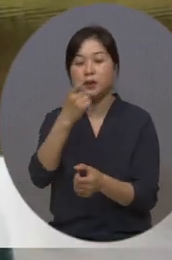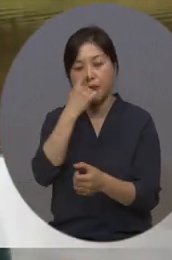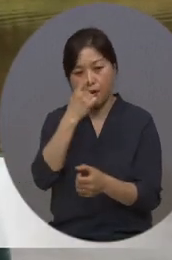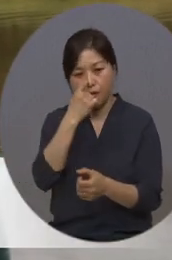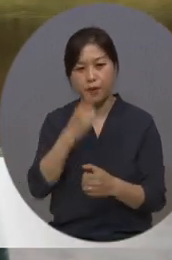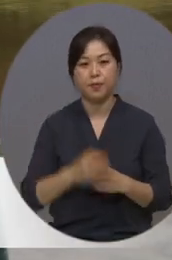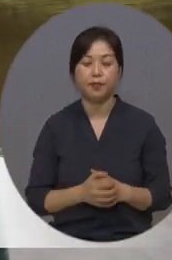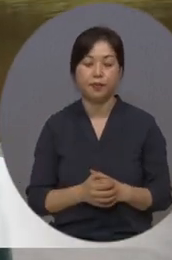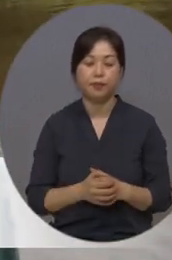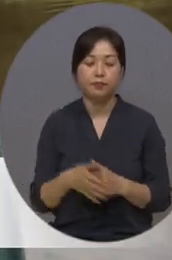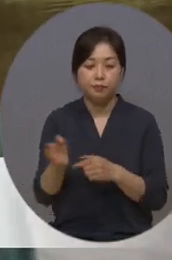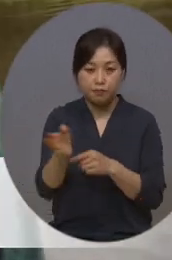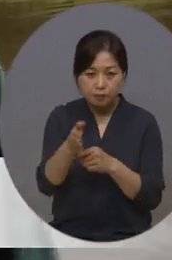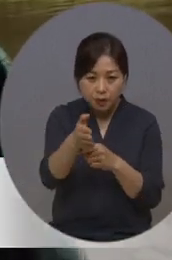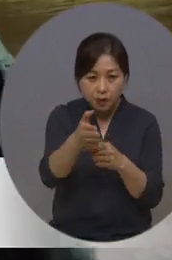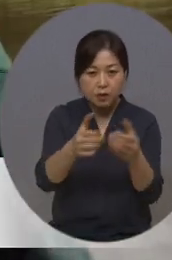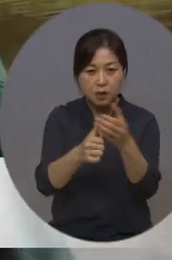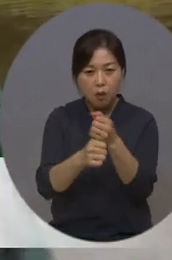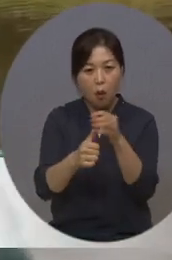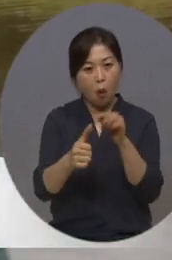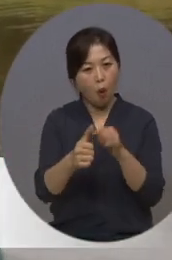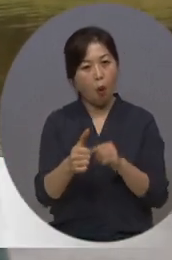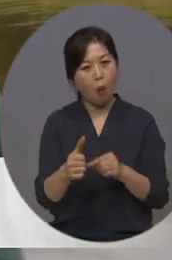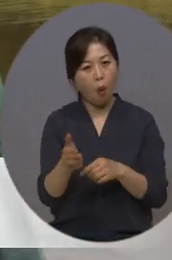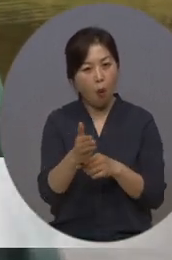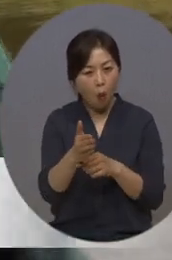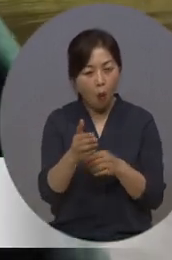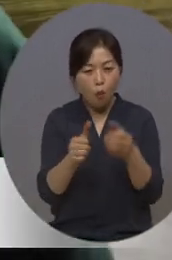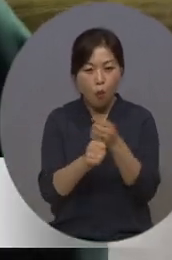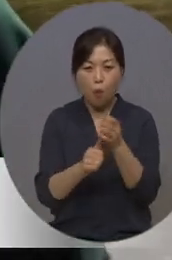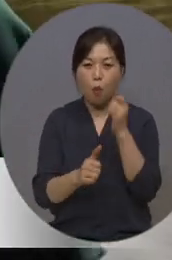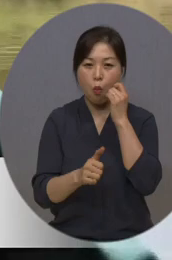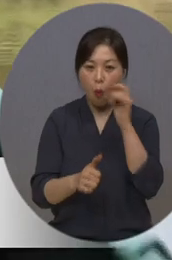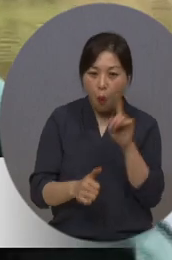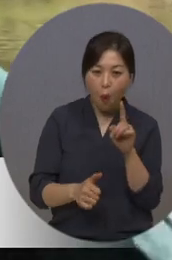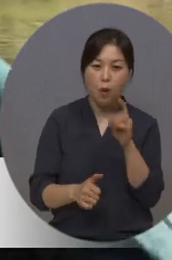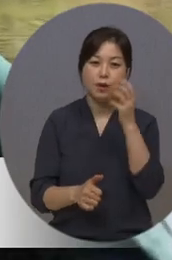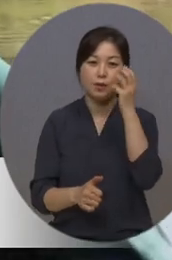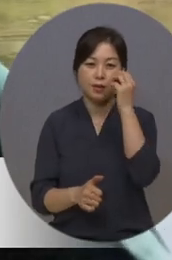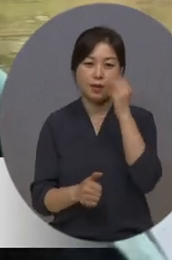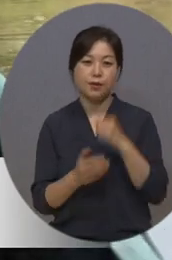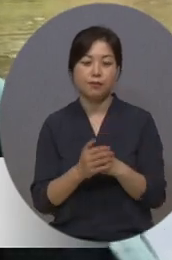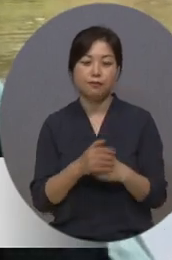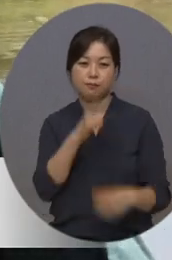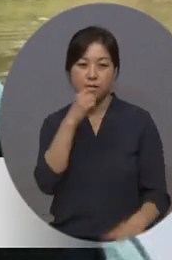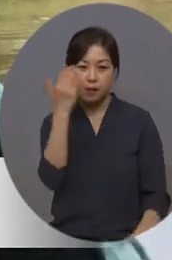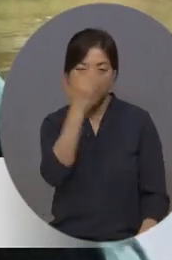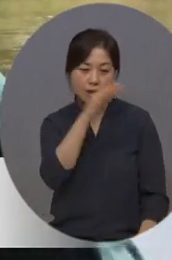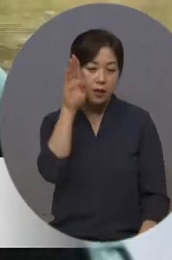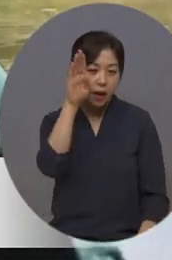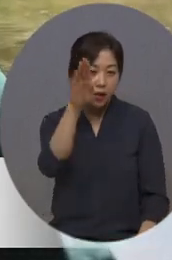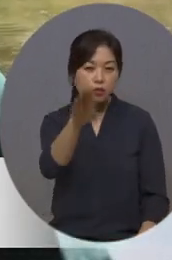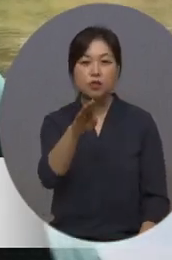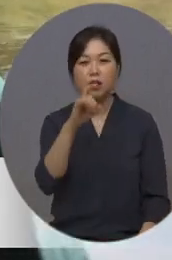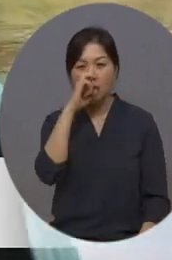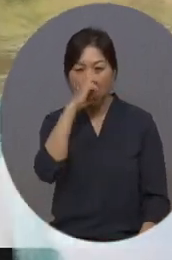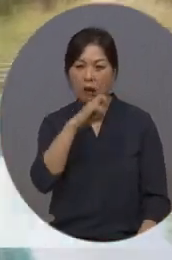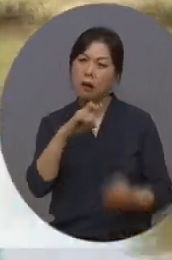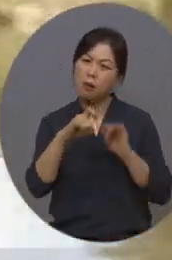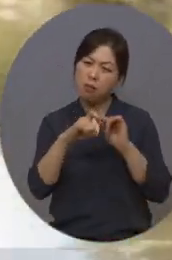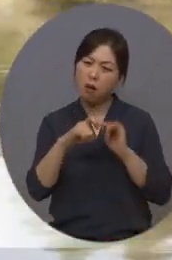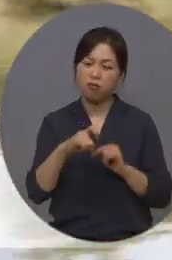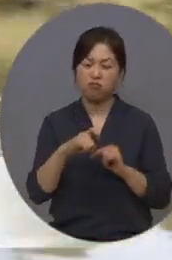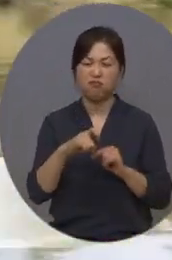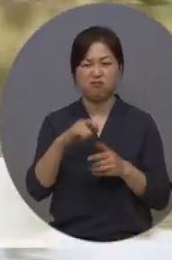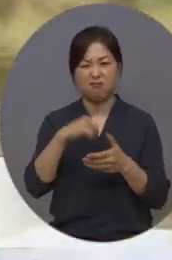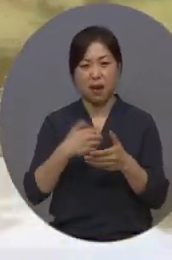게 이게 어떻게 잡히지 어떻게 잡히지 하고 신기한 거죠. 깨끗한 물이 나중에 더 더러워지면은 속상하니까